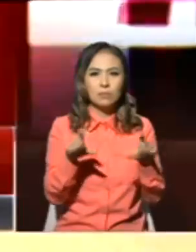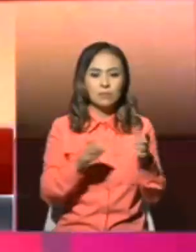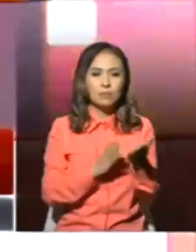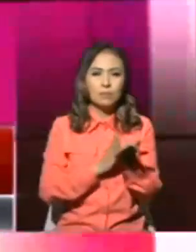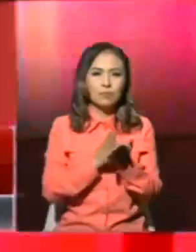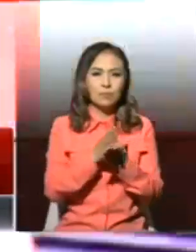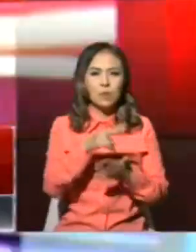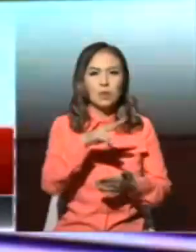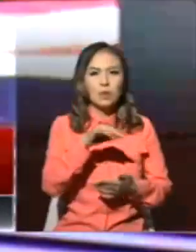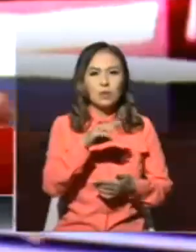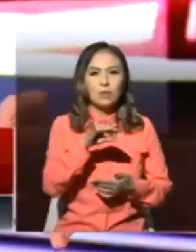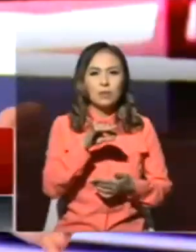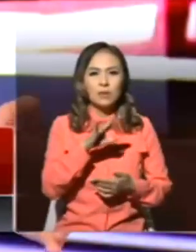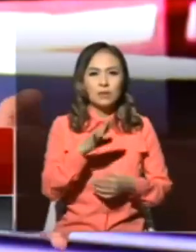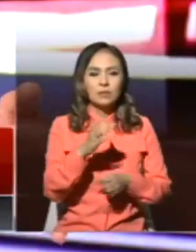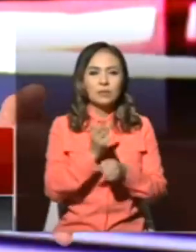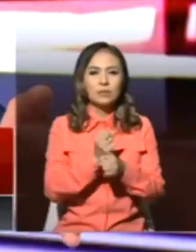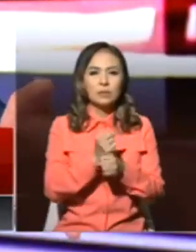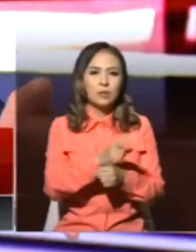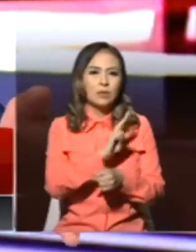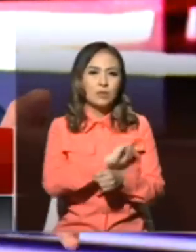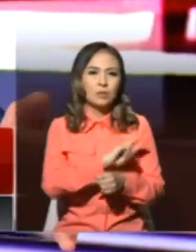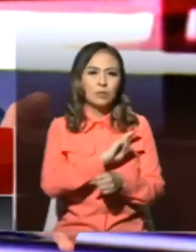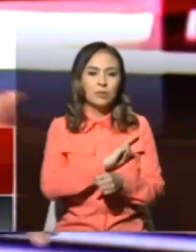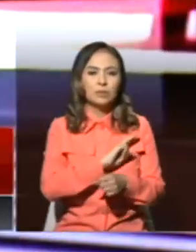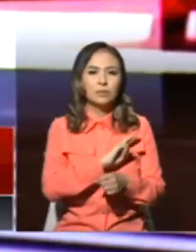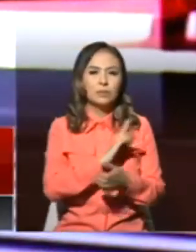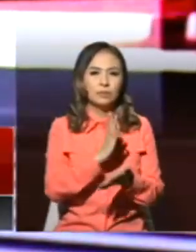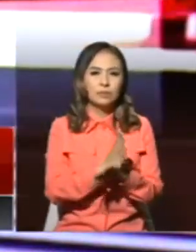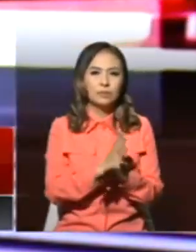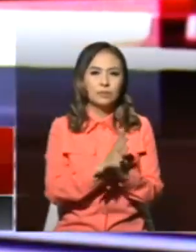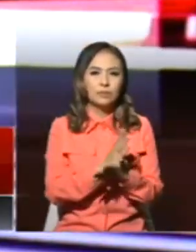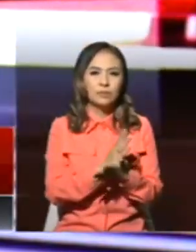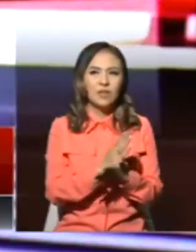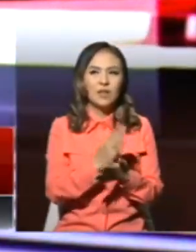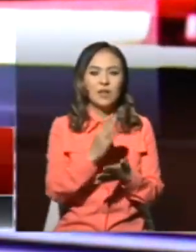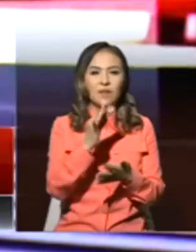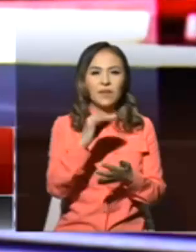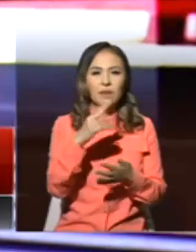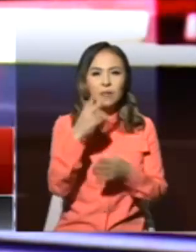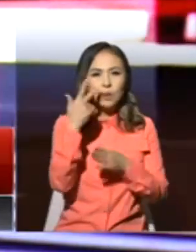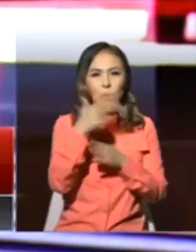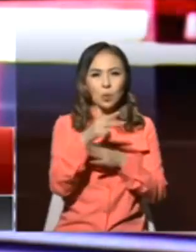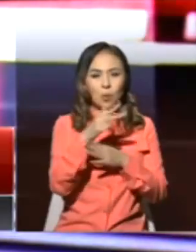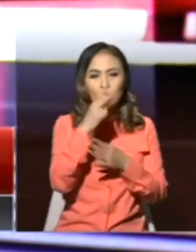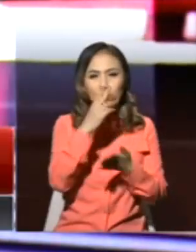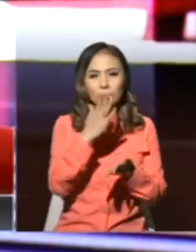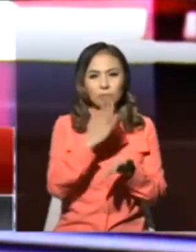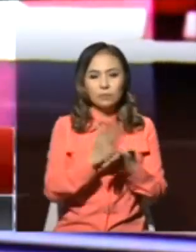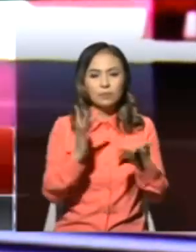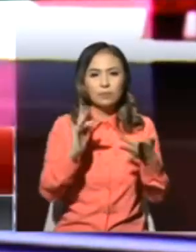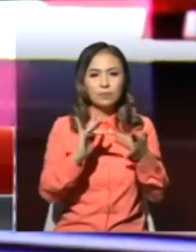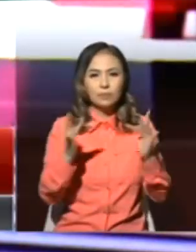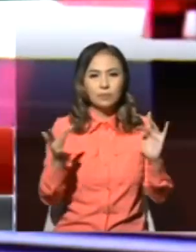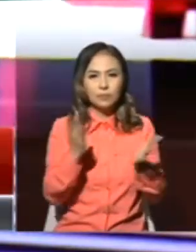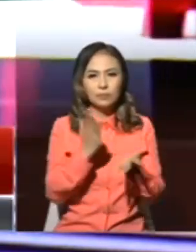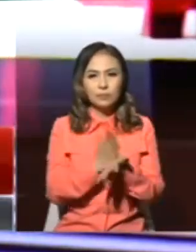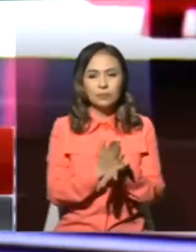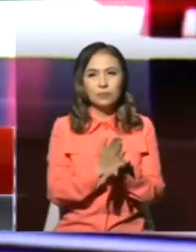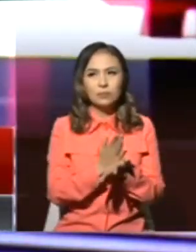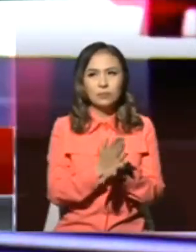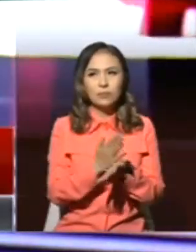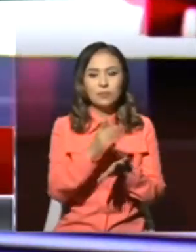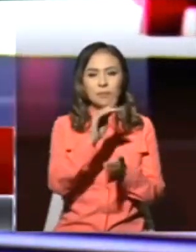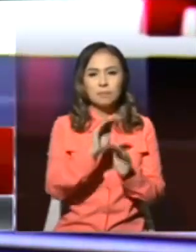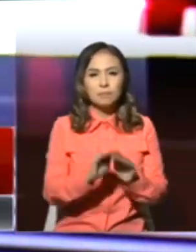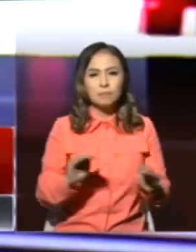осылардың лотоматиктары тұрады. Қаншама кішкентай балдар соның қасында тұрады. Видеоларды да көріп жатсыздар. Әлеуметтік желіде қаншама видеолар бар. Көп